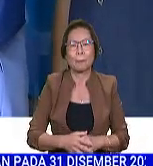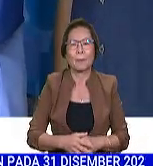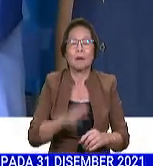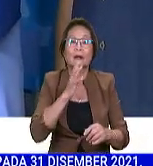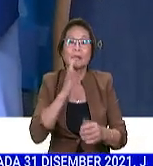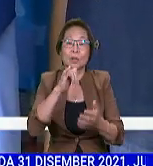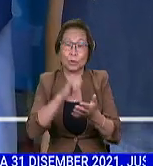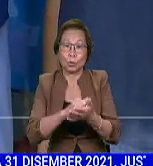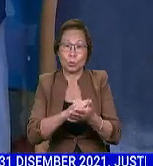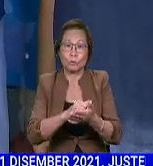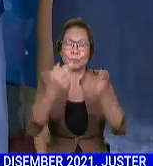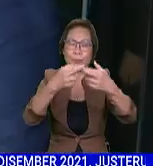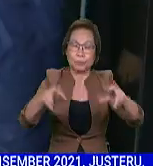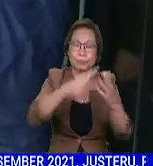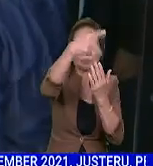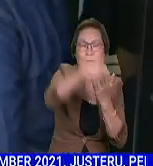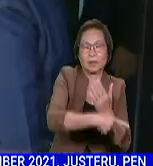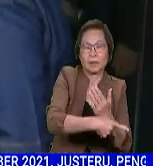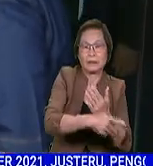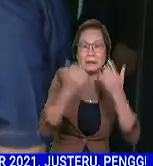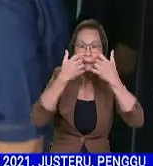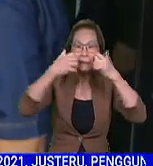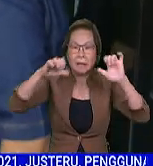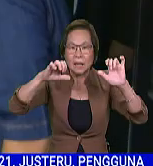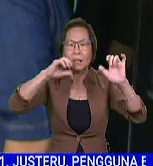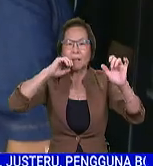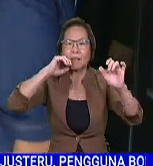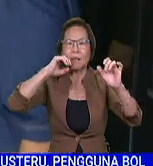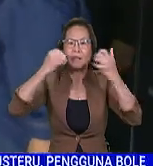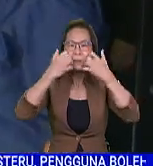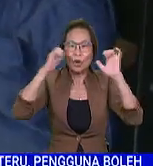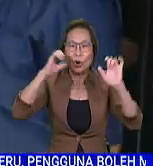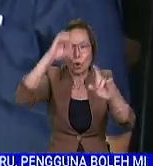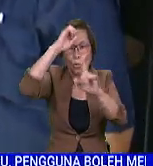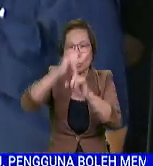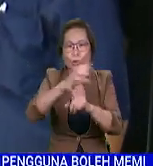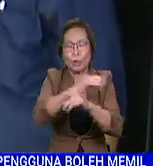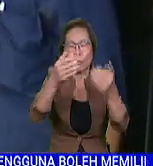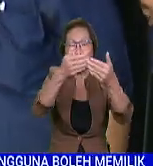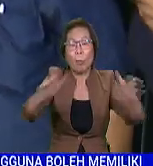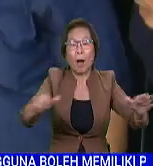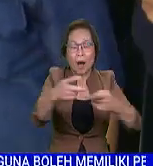Beliau berkata demikian selepas melancarkan program Canggih Go dan pembukaan outlet Perak di Ipoh.